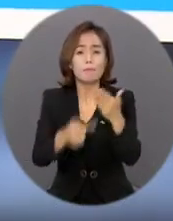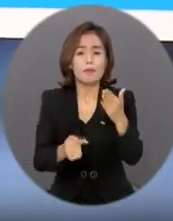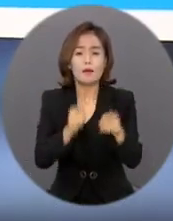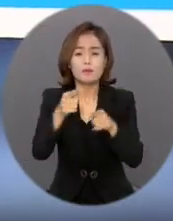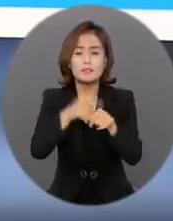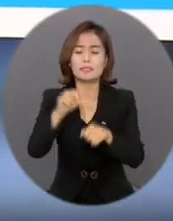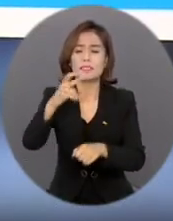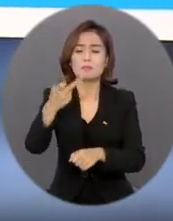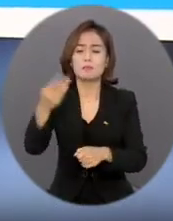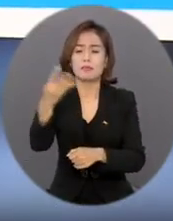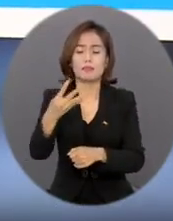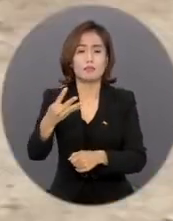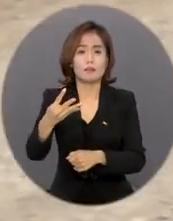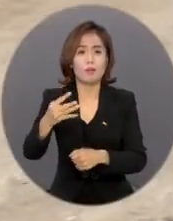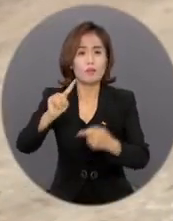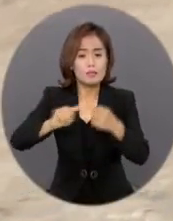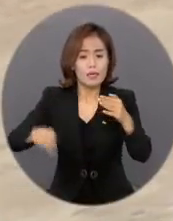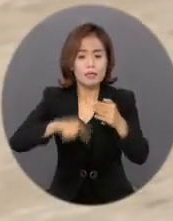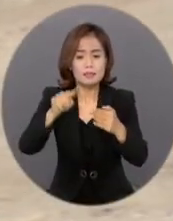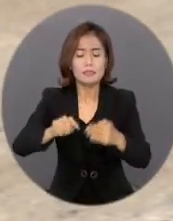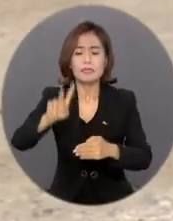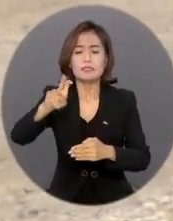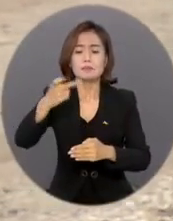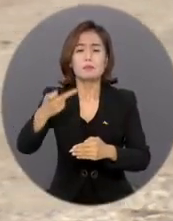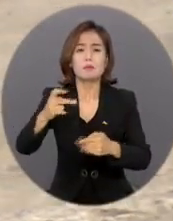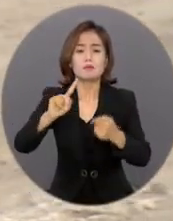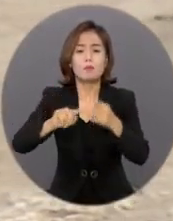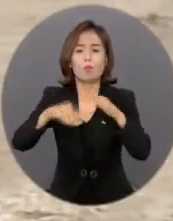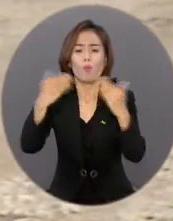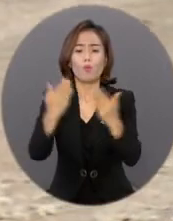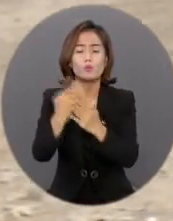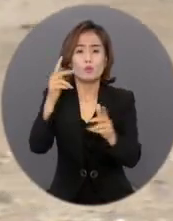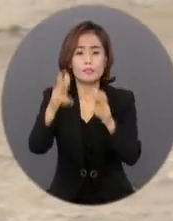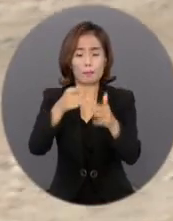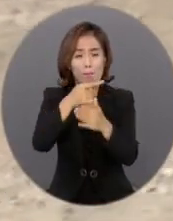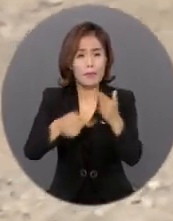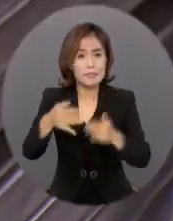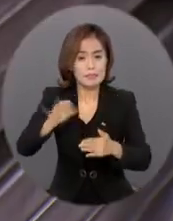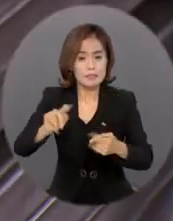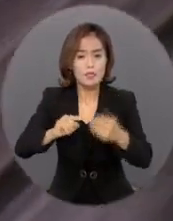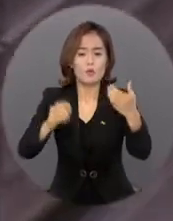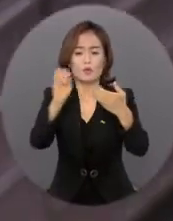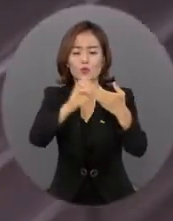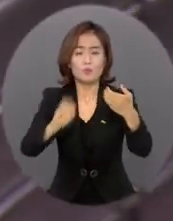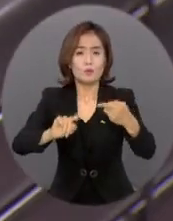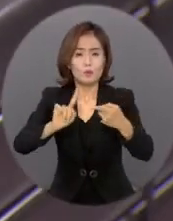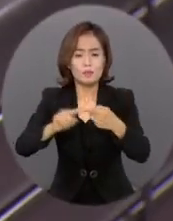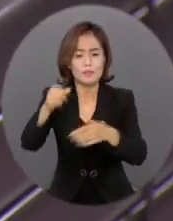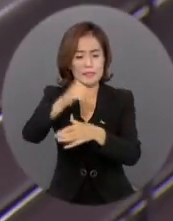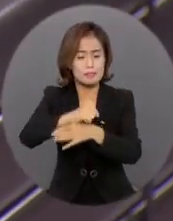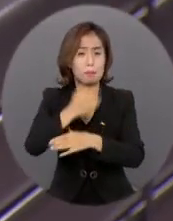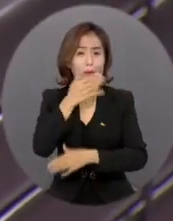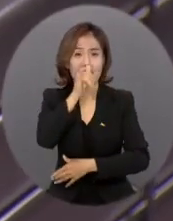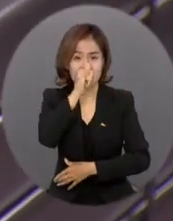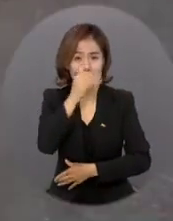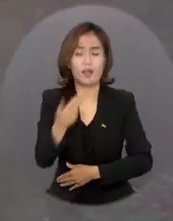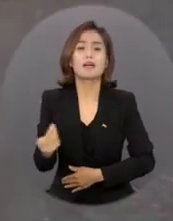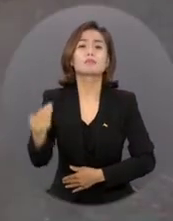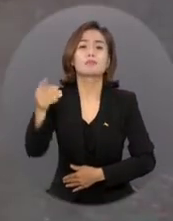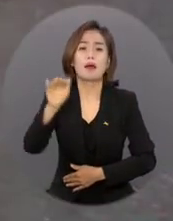12만 4천여 건으로 이 중 11만 3천여 건이 산재 인정을 받아 90% 이상의 승인율을